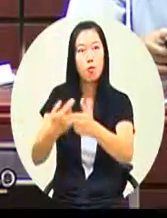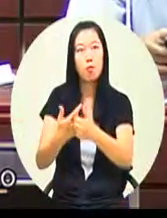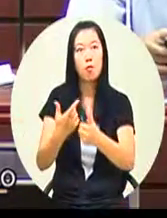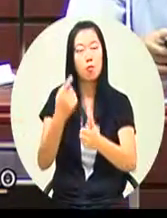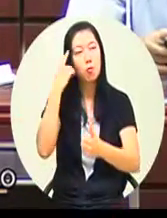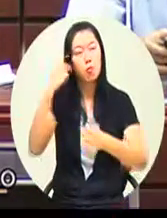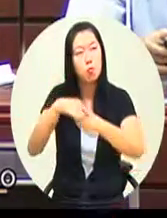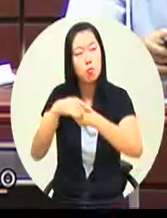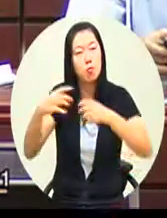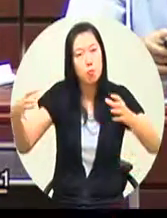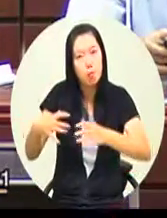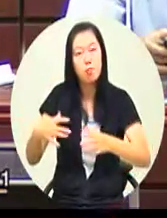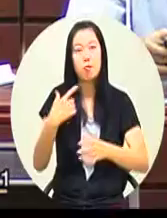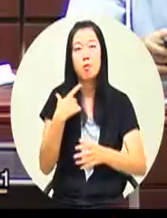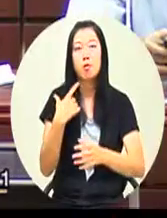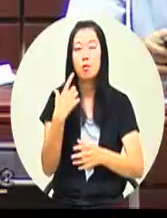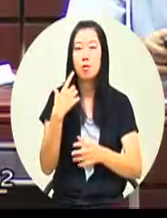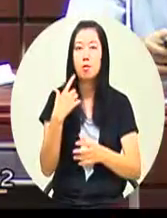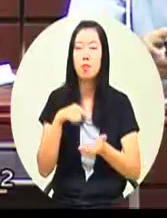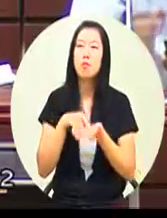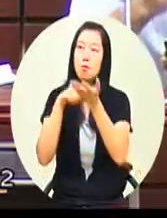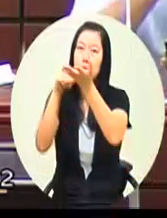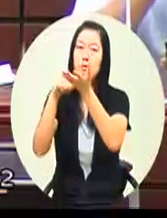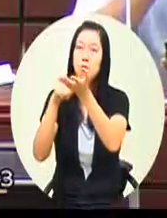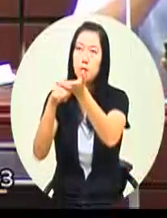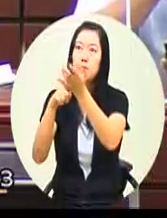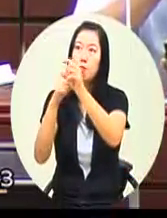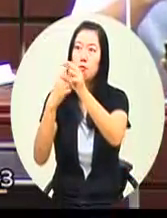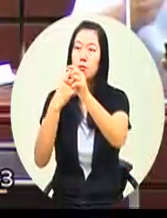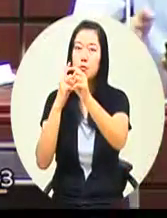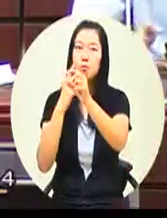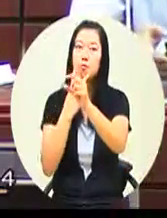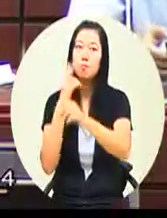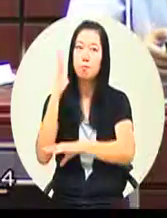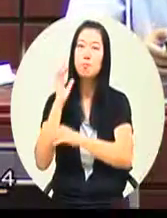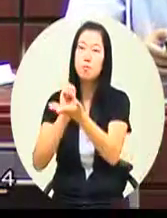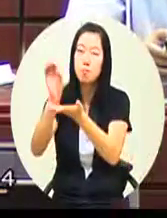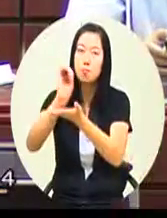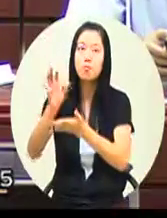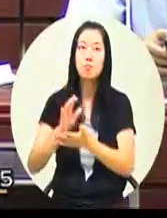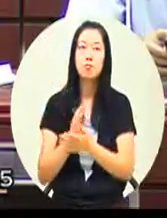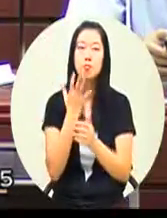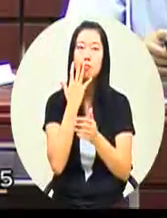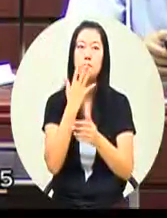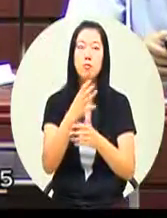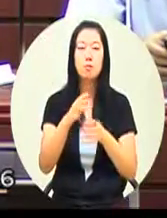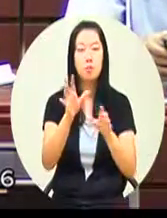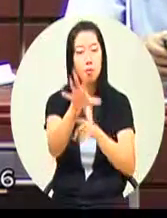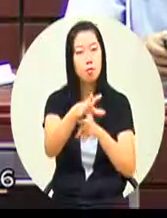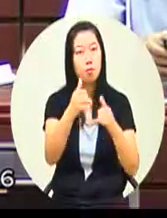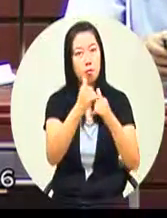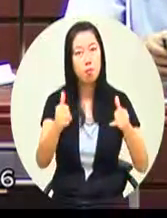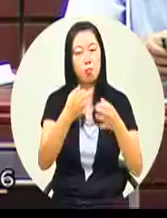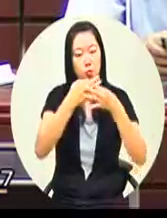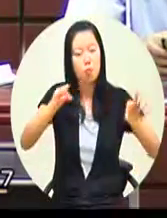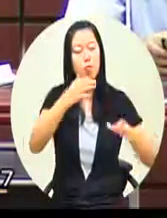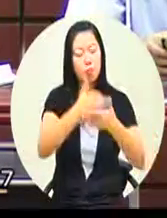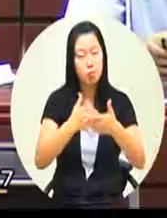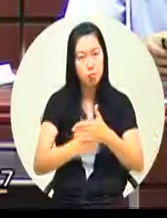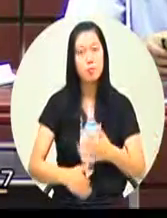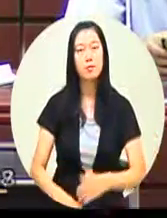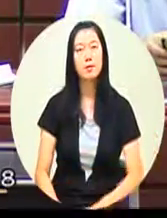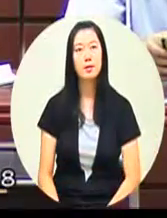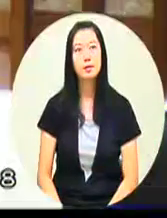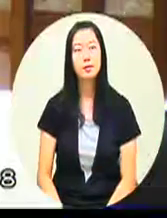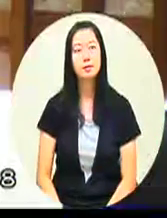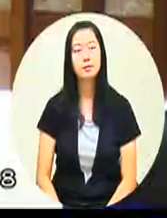啦，吼，啊来甲中央，吼检讨，啊来甲反映，吼，啊减轻咱农民的损失，吼，啊直接甲丁委员报